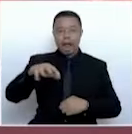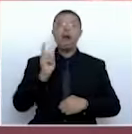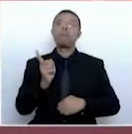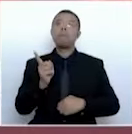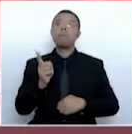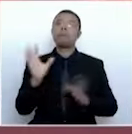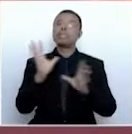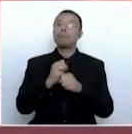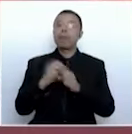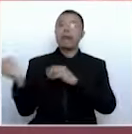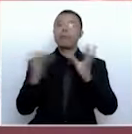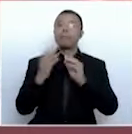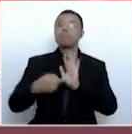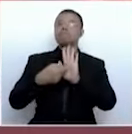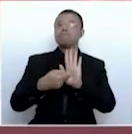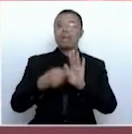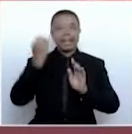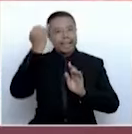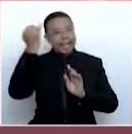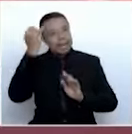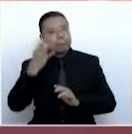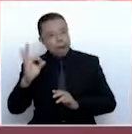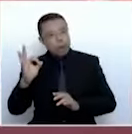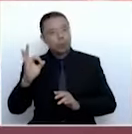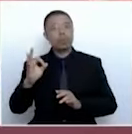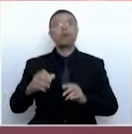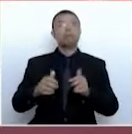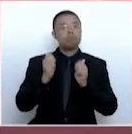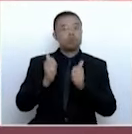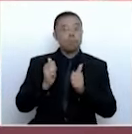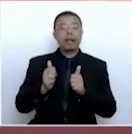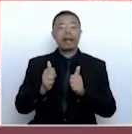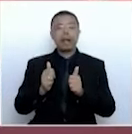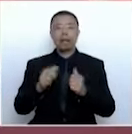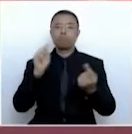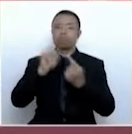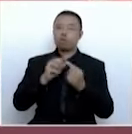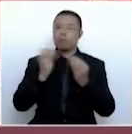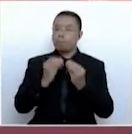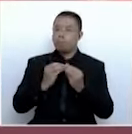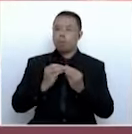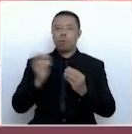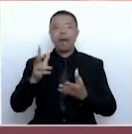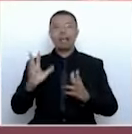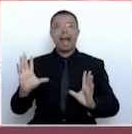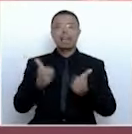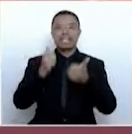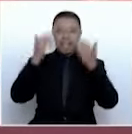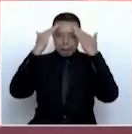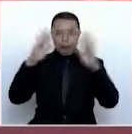debat Bapak Ibu adalah menghadirkan ide dan juga gagasan yang tidak saja memperkaya kasana demokrasi